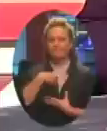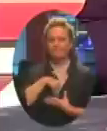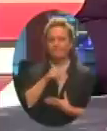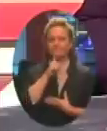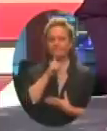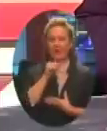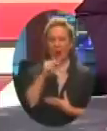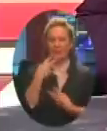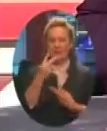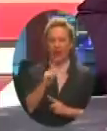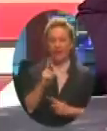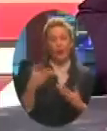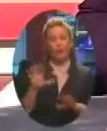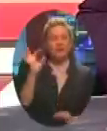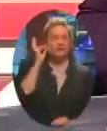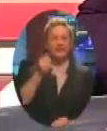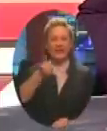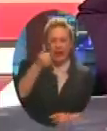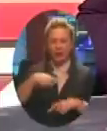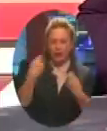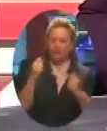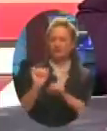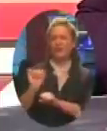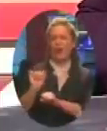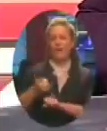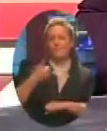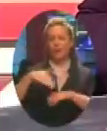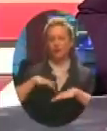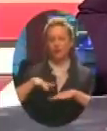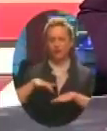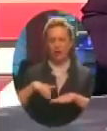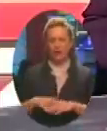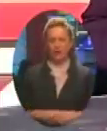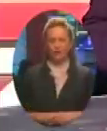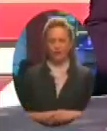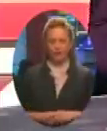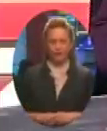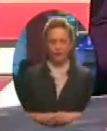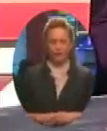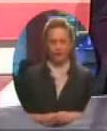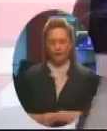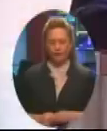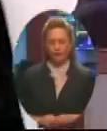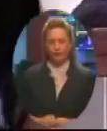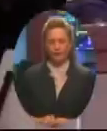לבד מהשרה מירי רגב שהתייצבה לימינו של ראש הממשלה. הנה הכתבה של יניר קוזין.